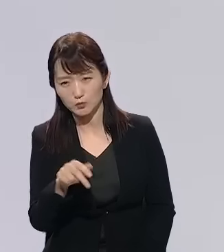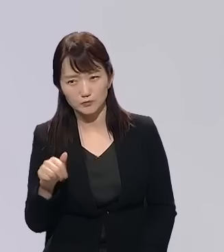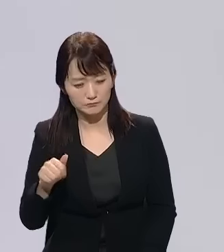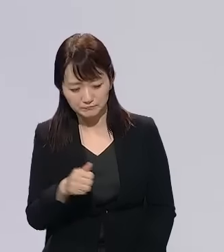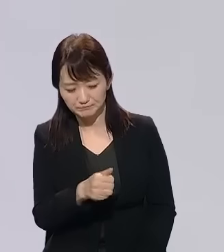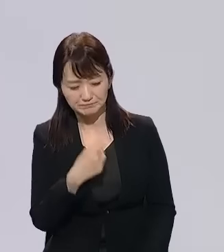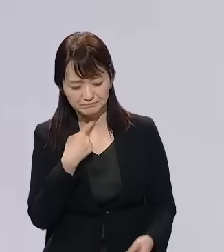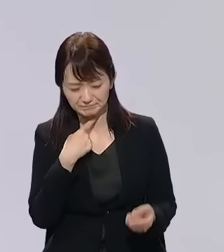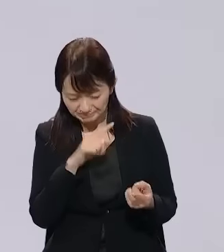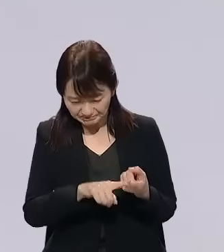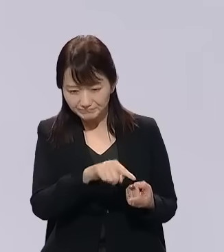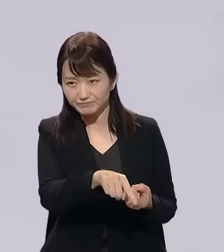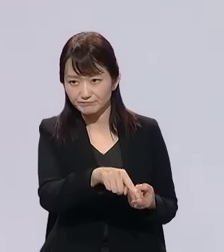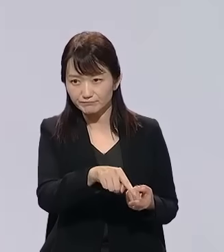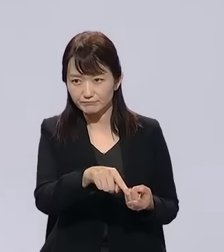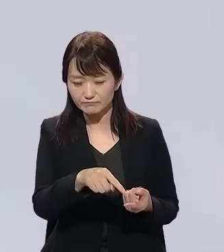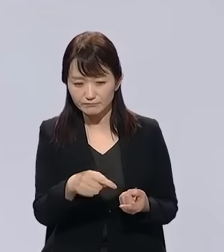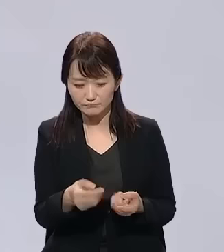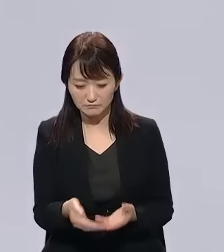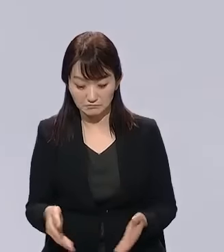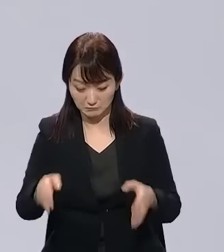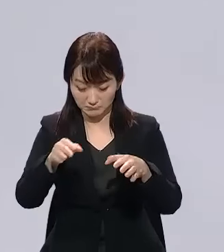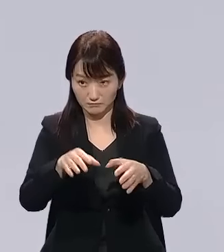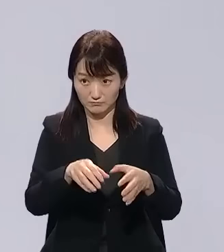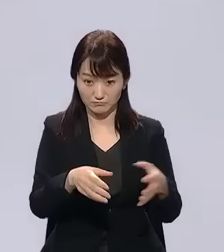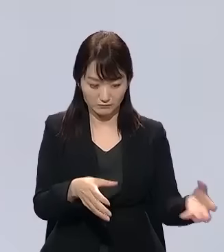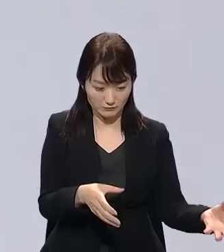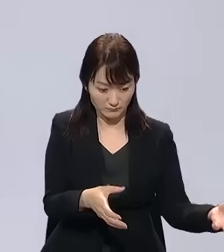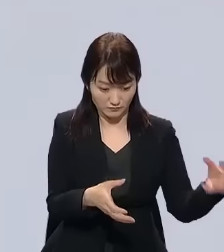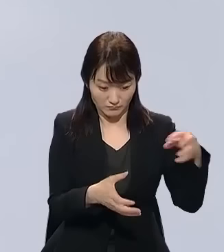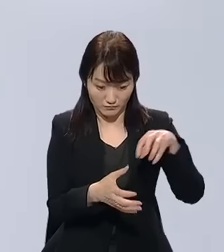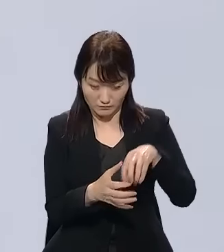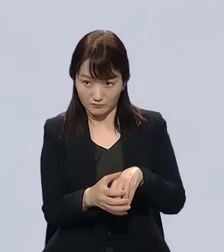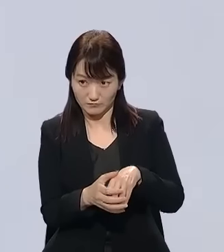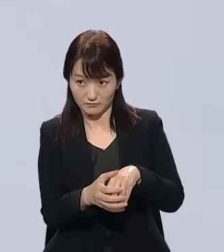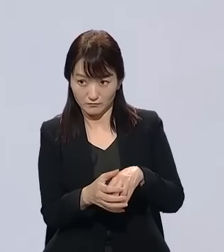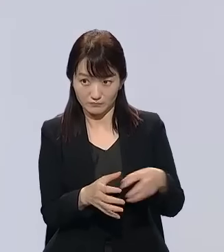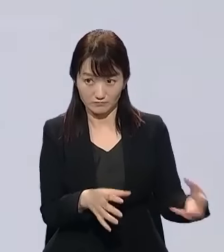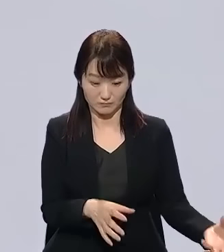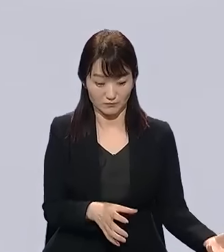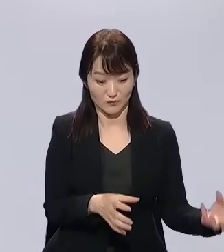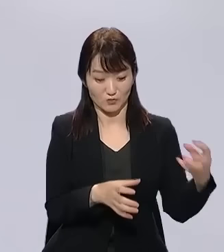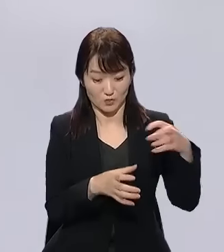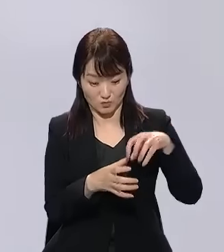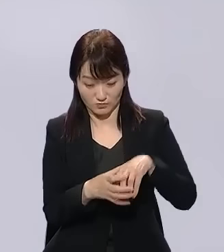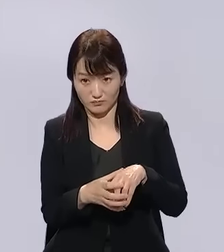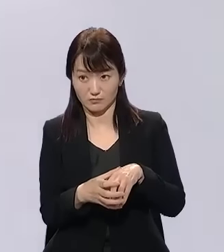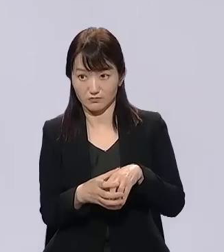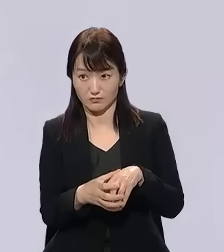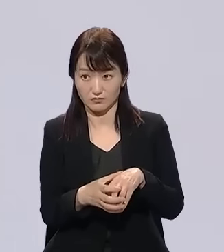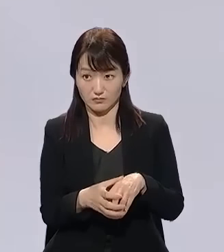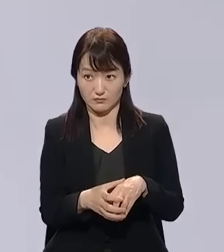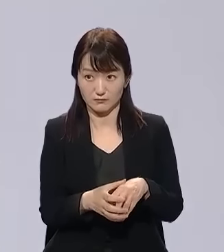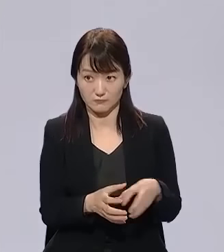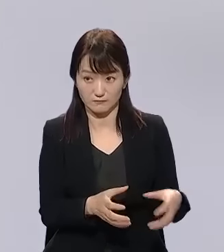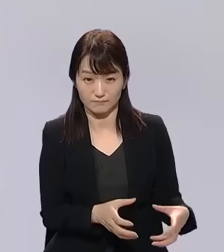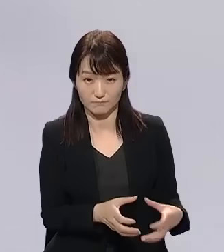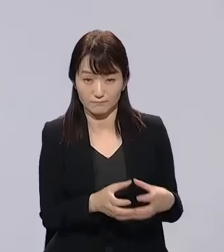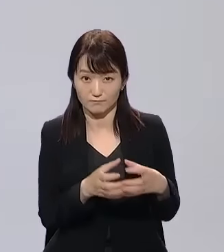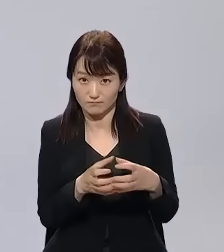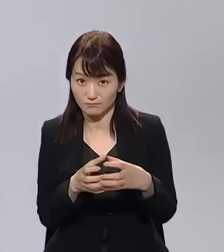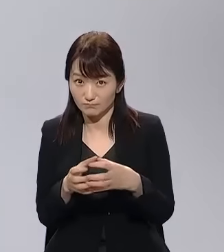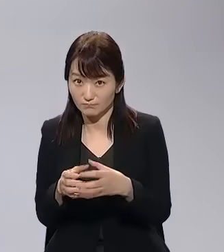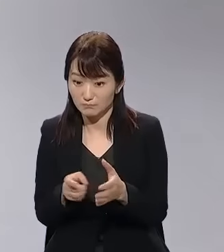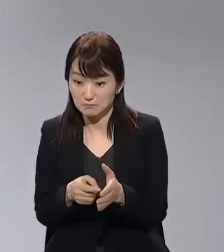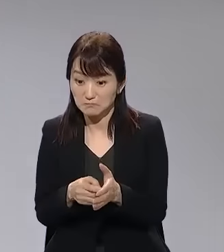내 스타일인데 자 들거운 포대를 펼치더니 그 안으로 화분을 들어서 쏙 들어놓고